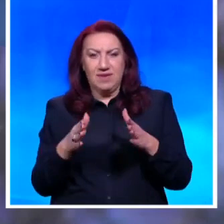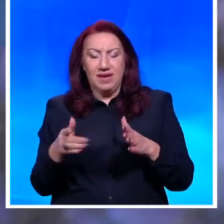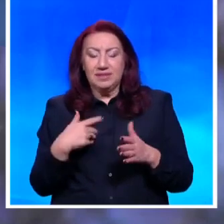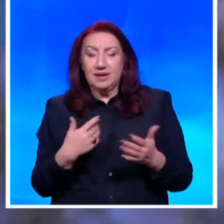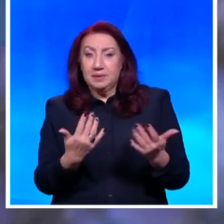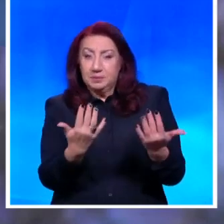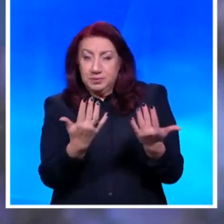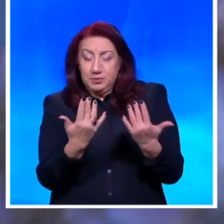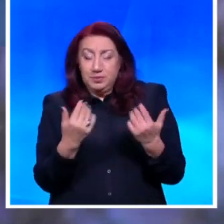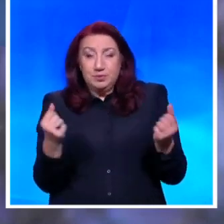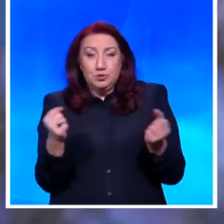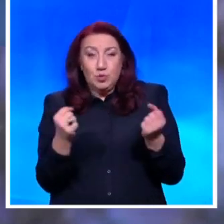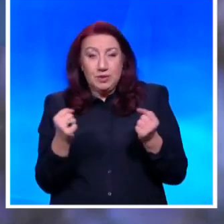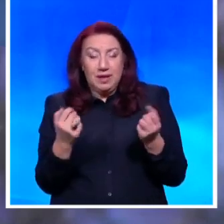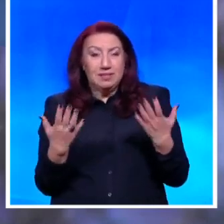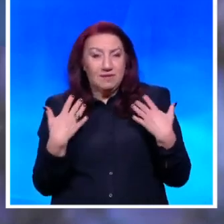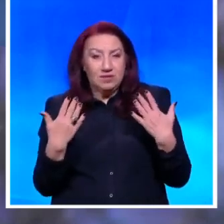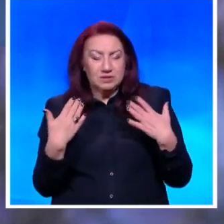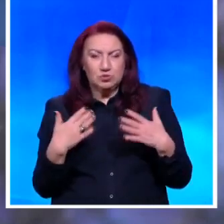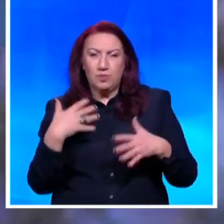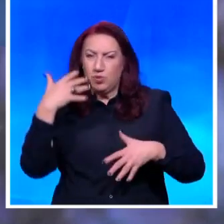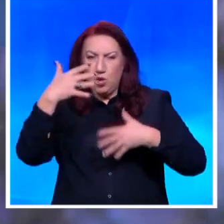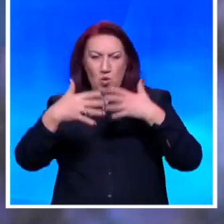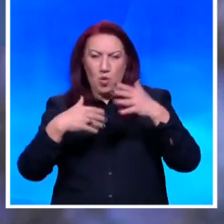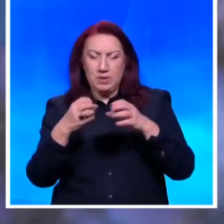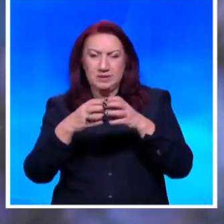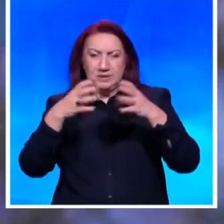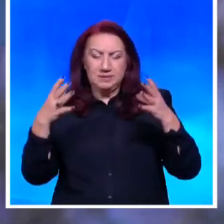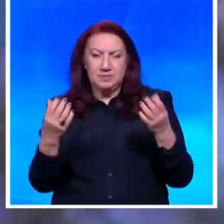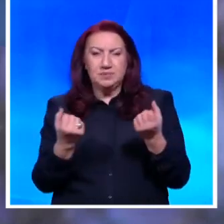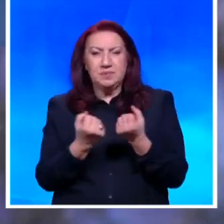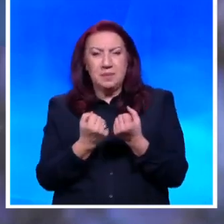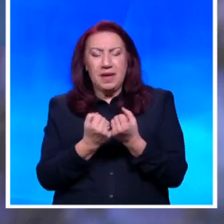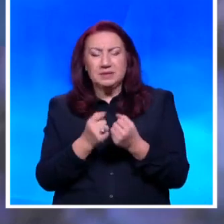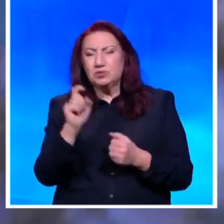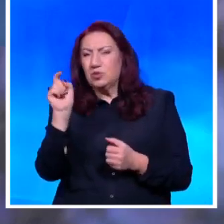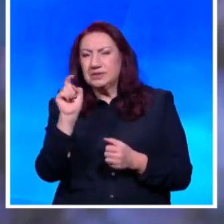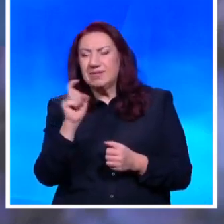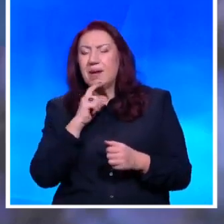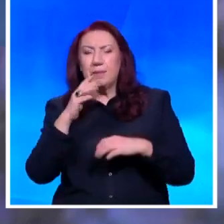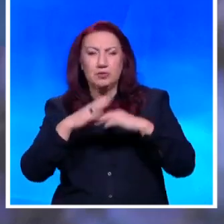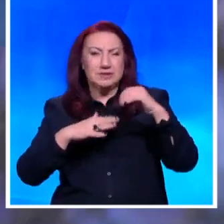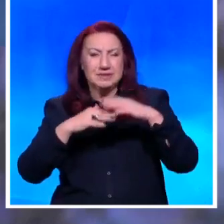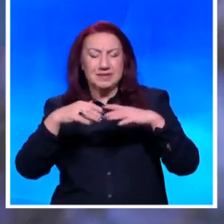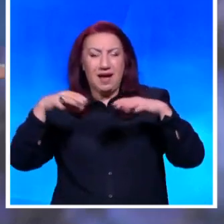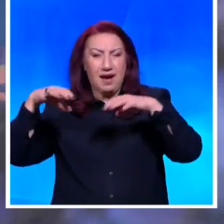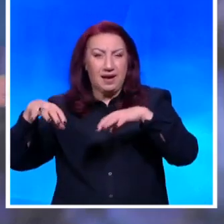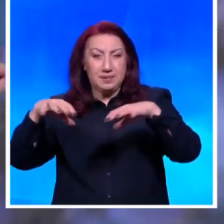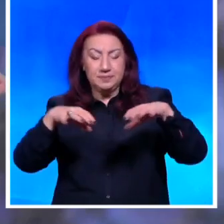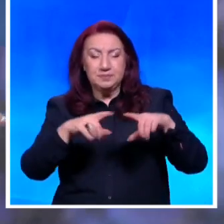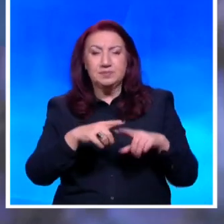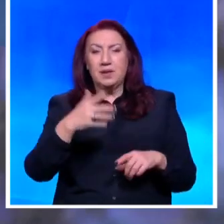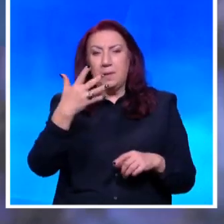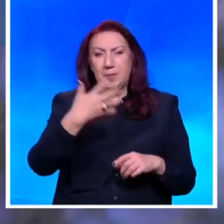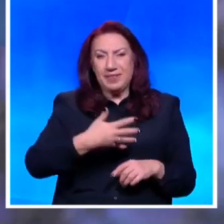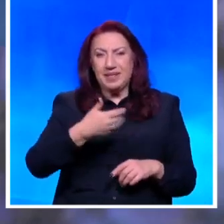студен атмосферен фронт. Облачността ще се увеличи и на места очакваме да превали слаб сняг. В петък и в събота ще остане доста